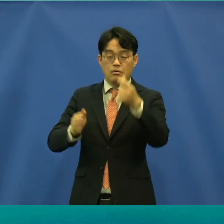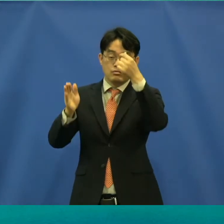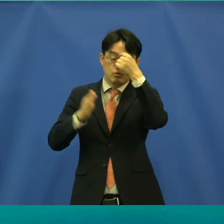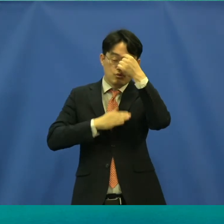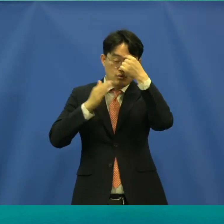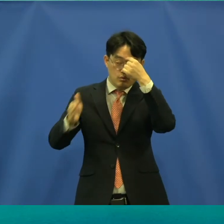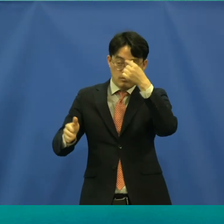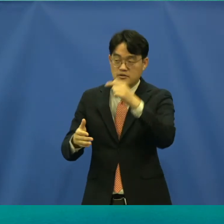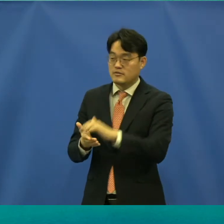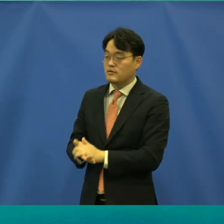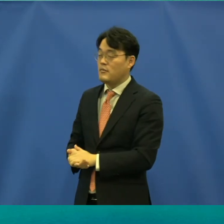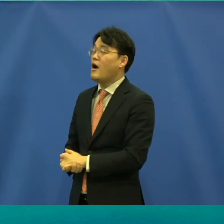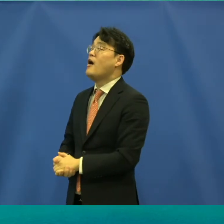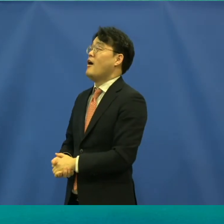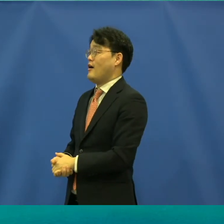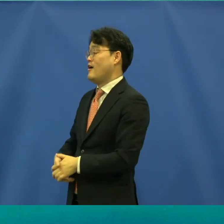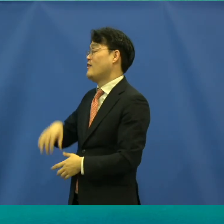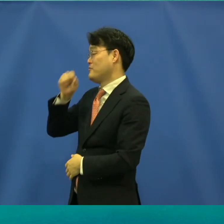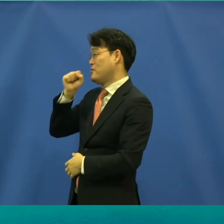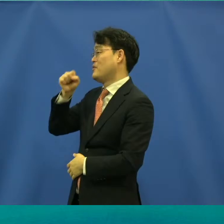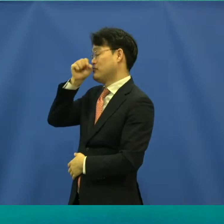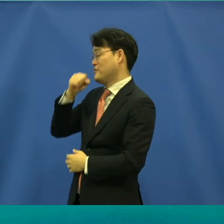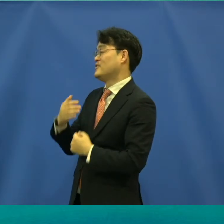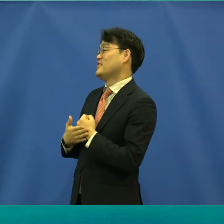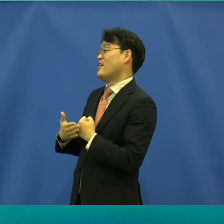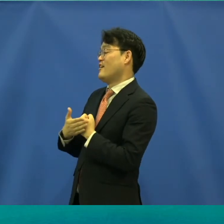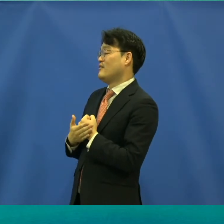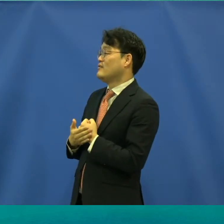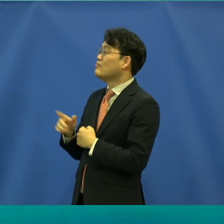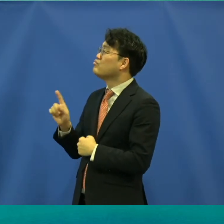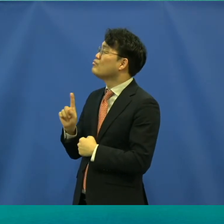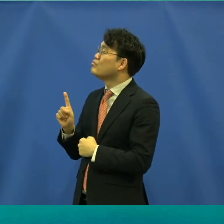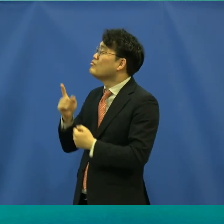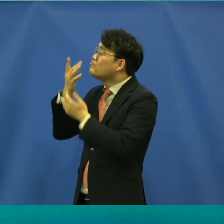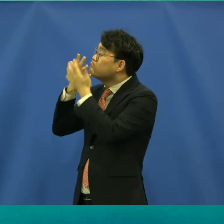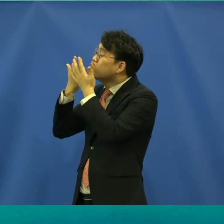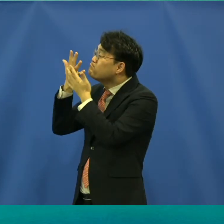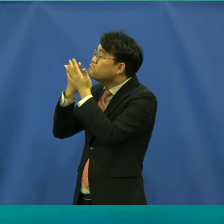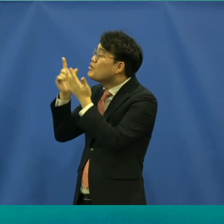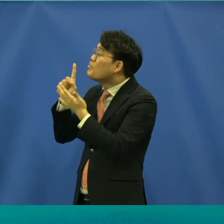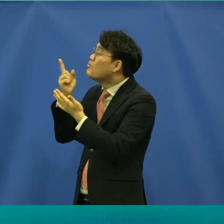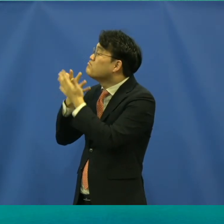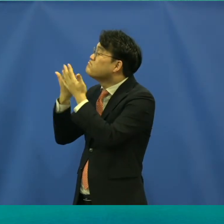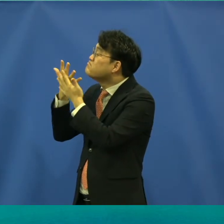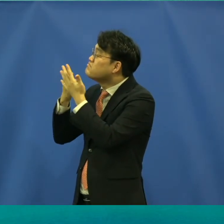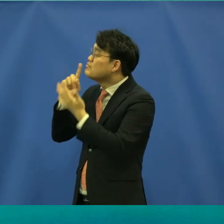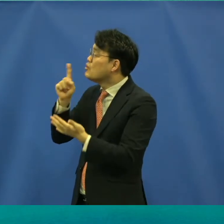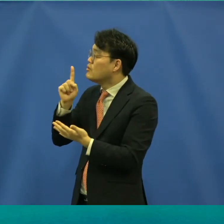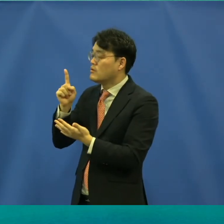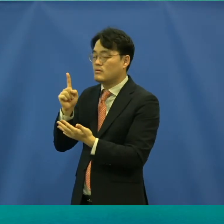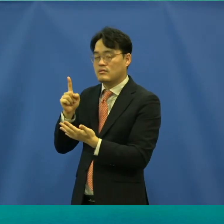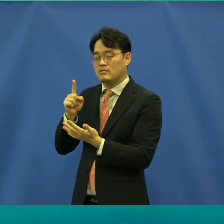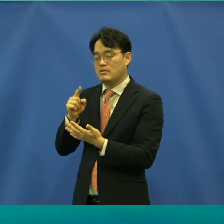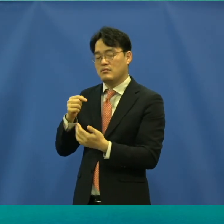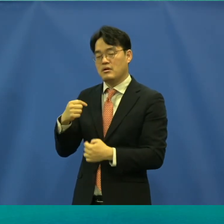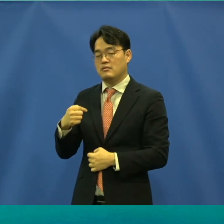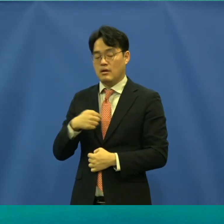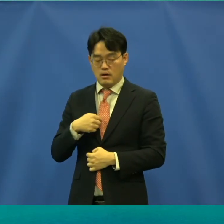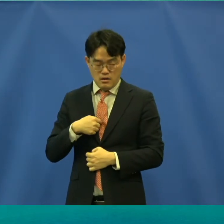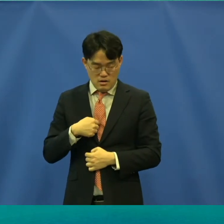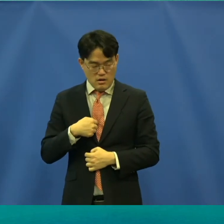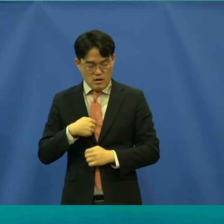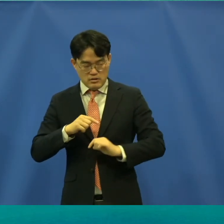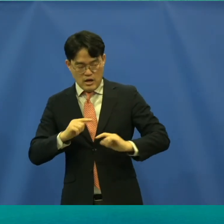타락은 말씀을 추상화시킬 때 찾아오는 것입니다. 여러분, 말씀은 육신이 되어 우리 가운데 거하실